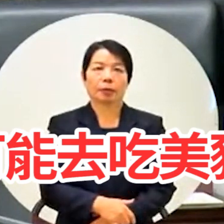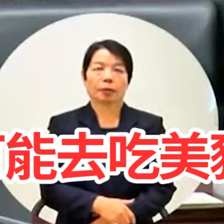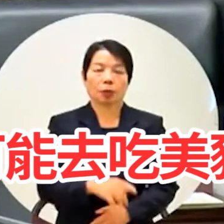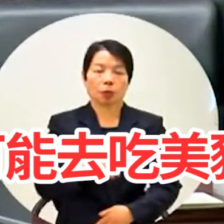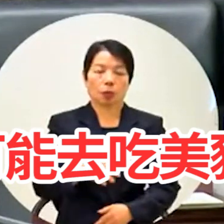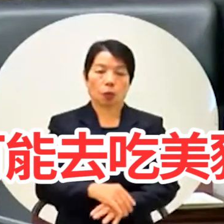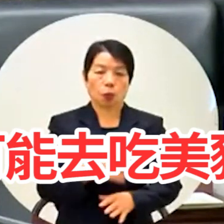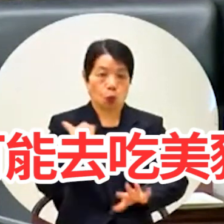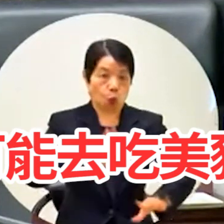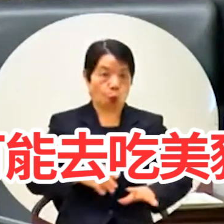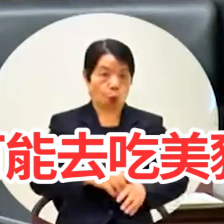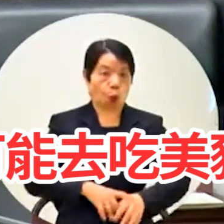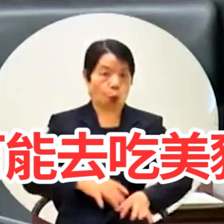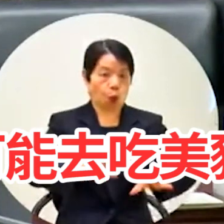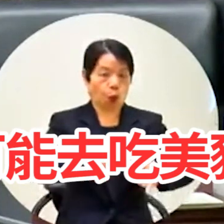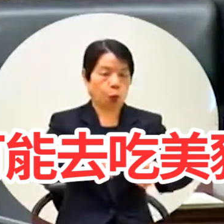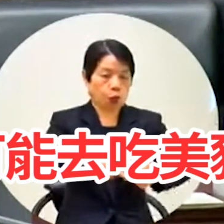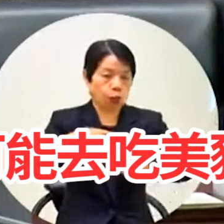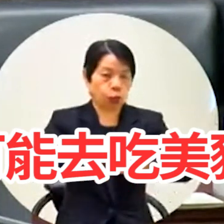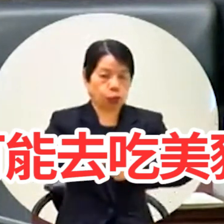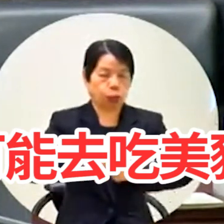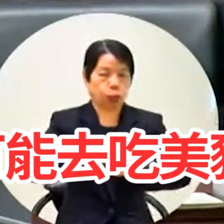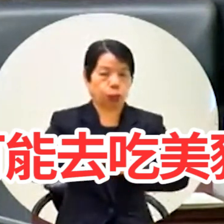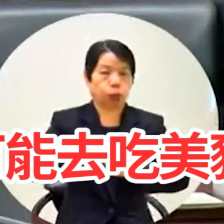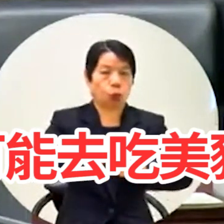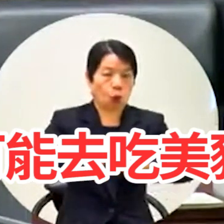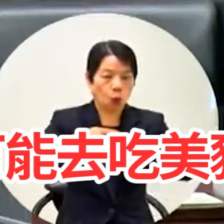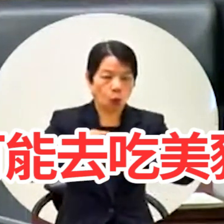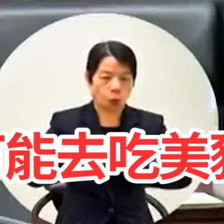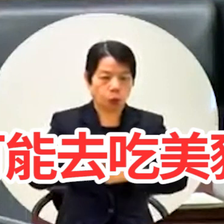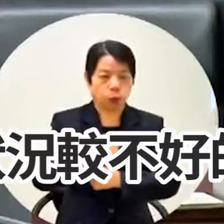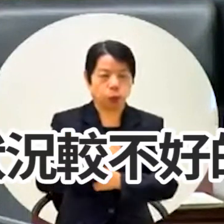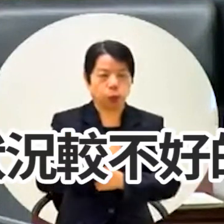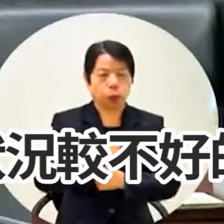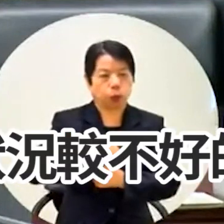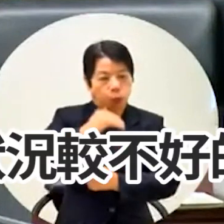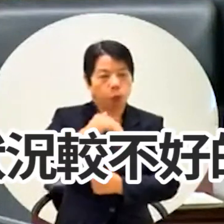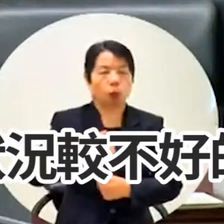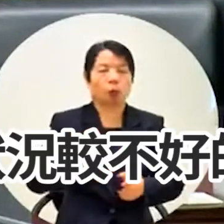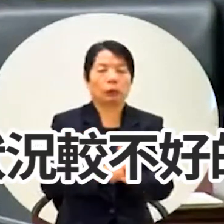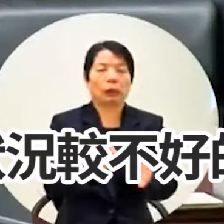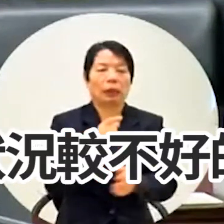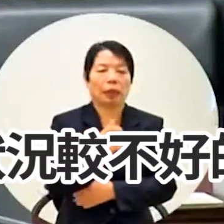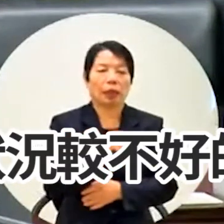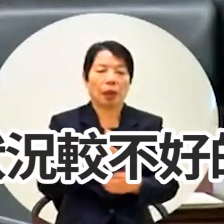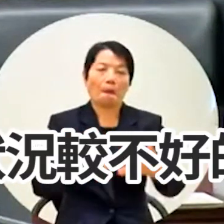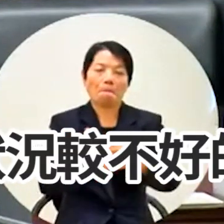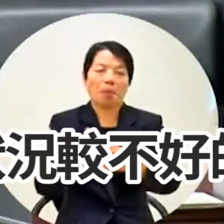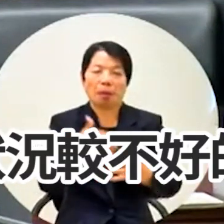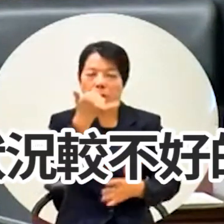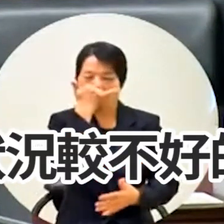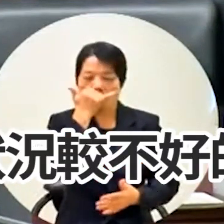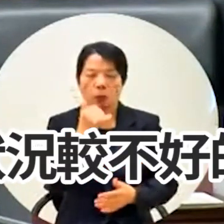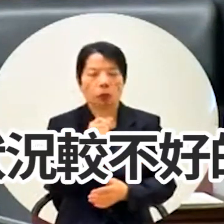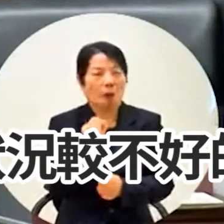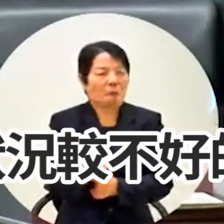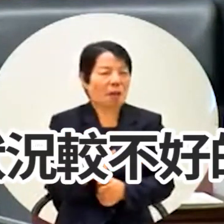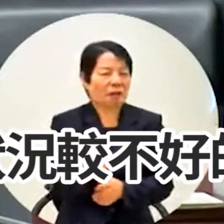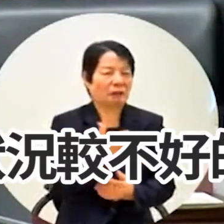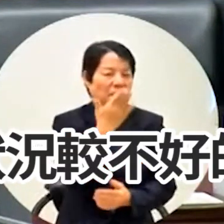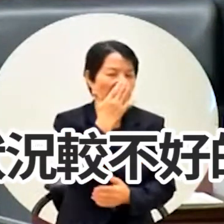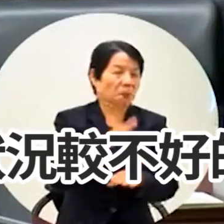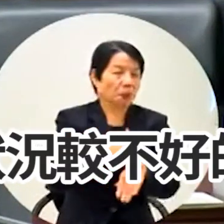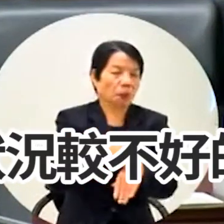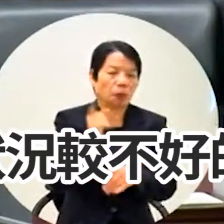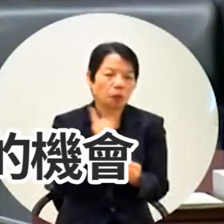人无可能去食美猪，一寡较善食的、经济状况